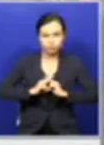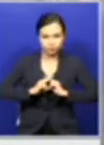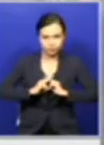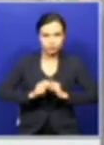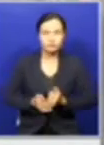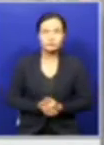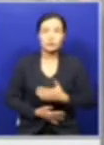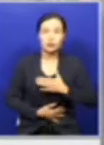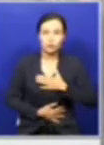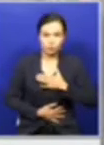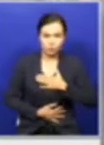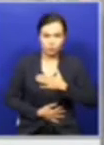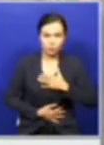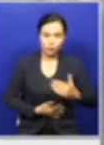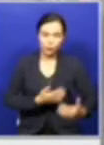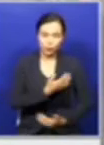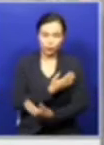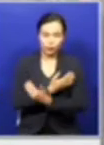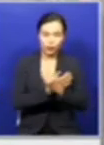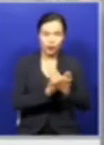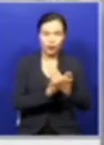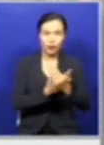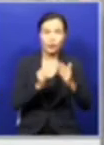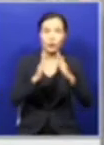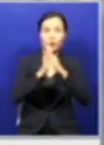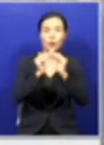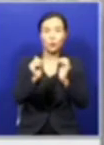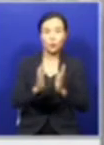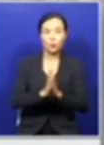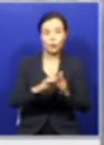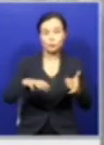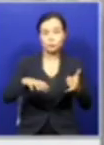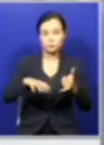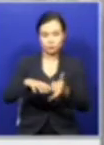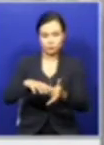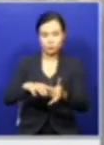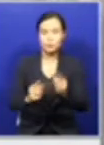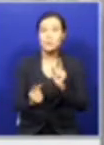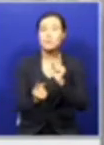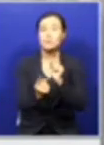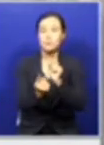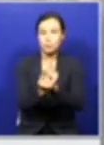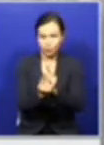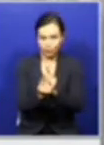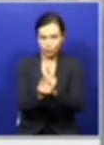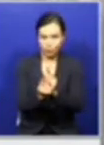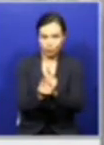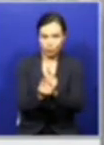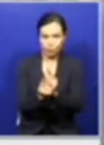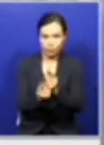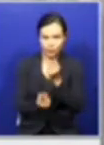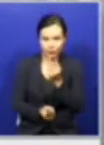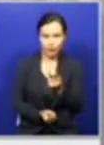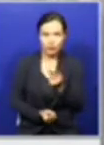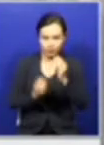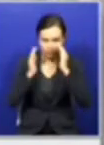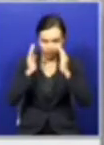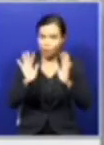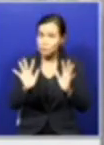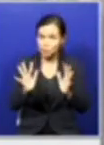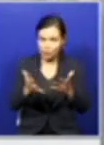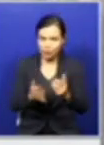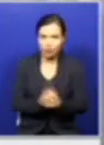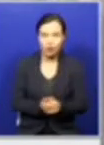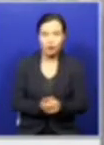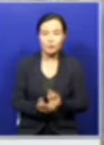มเองได้มีโอกาสได้ไปที่วัดแห่งนี้แล้วไปเจอเหตุการณ์นี้โดยบังเอิญก็ได้เข้าไป